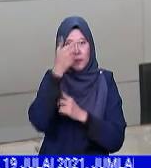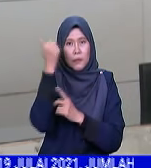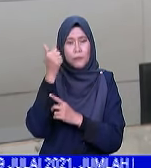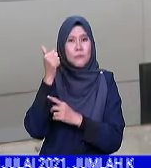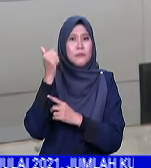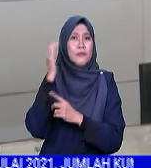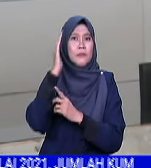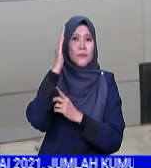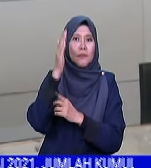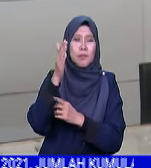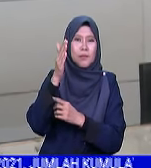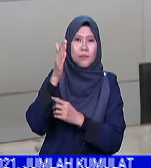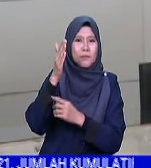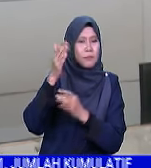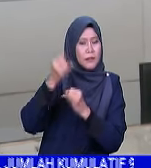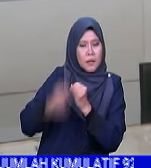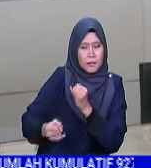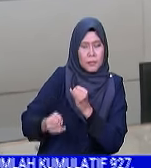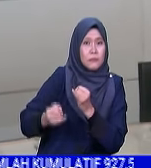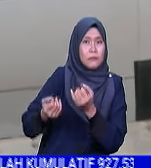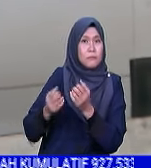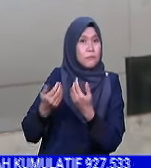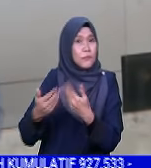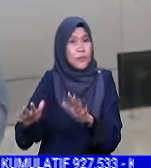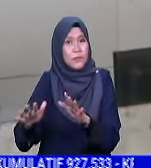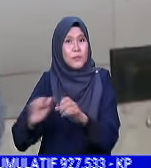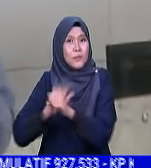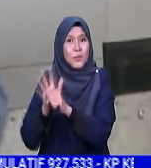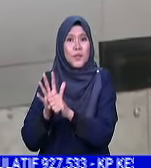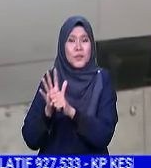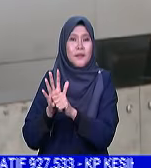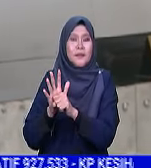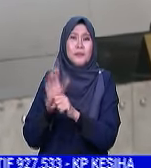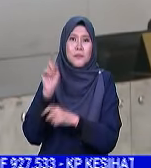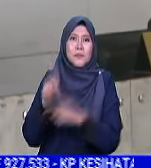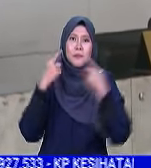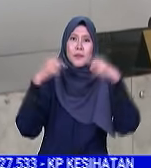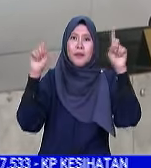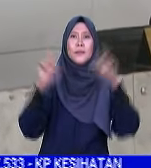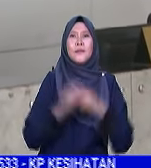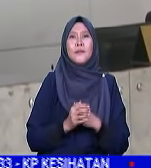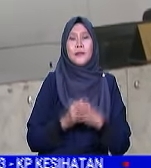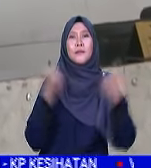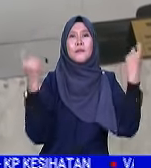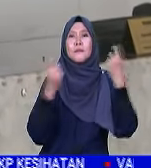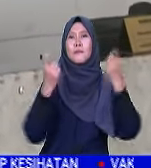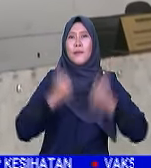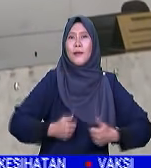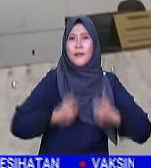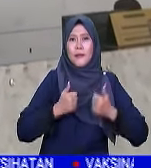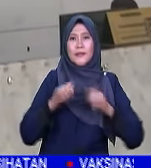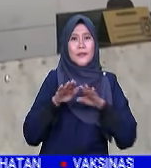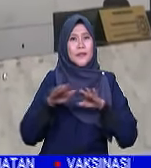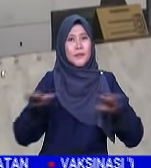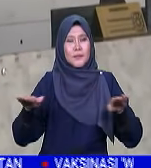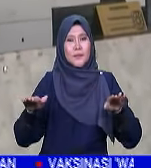kita dalam mengakhiri pandemi ini berjaya. Walau harus diraih secara bersederhana, bagi